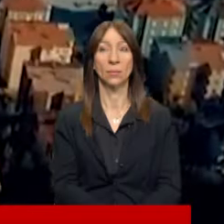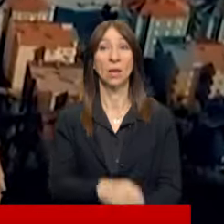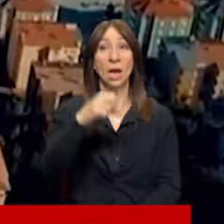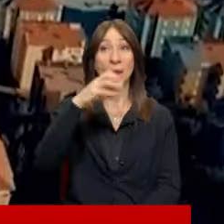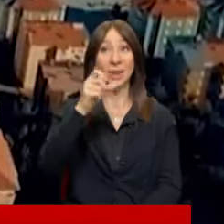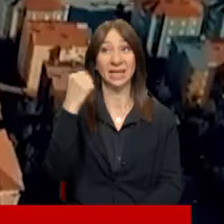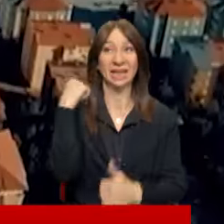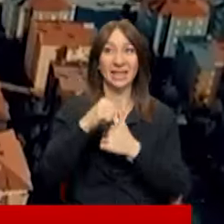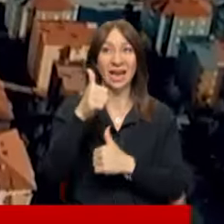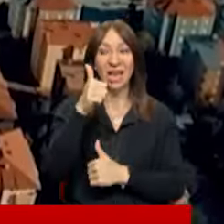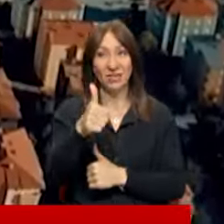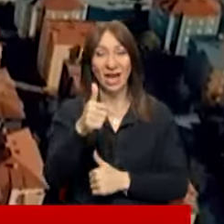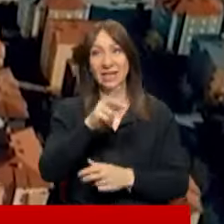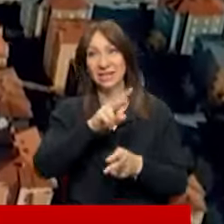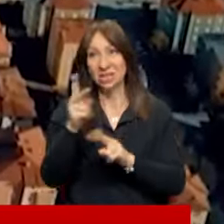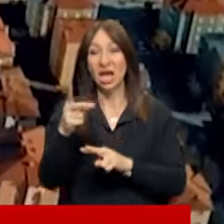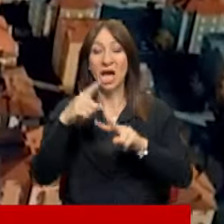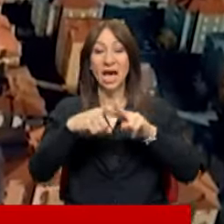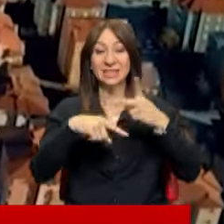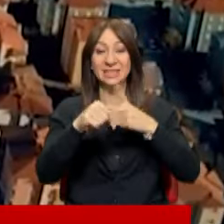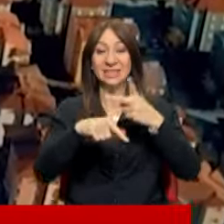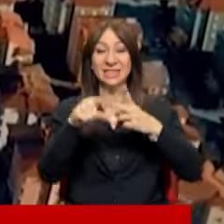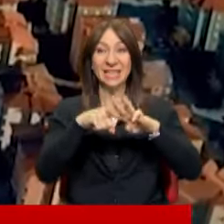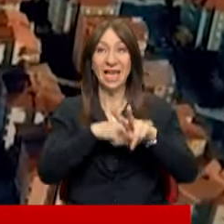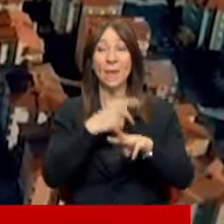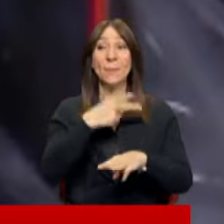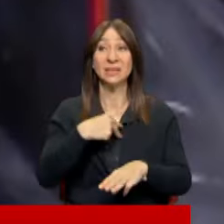AK Parti'den yeniden Refah Partisi'ne geçen Azize